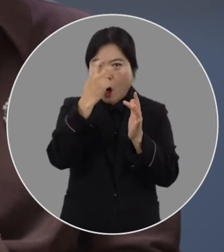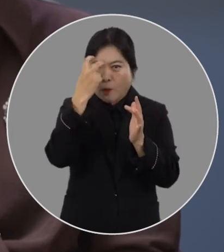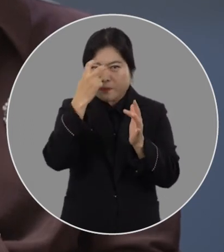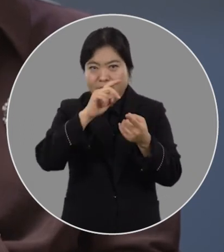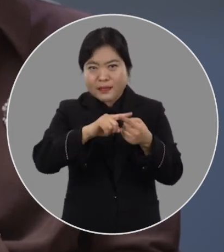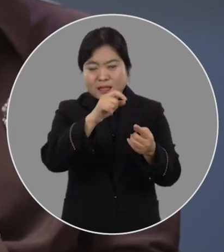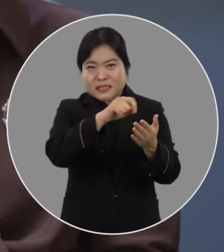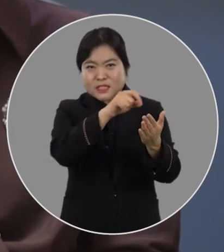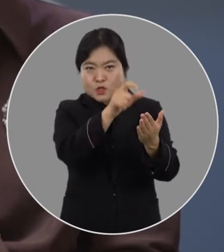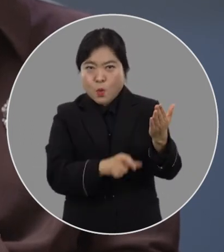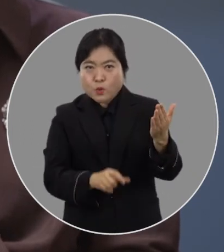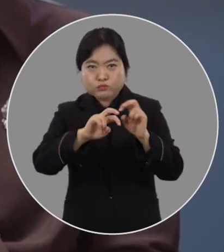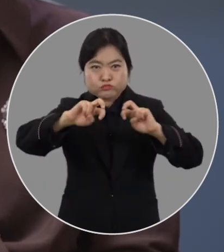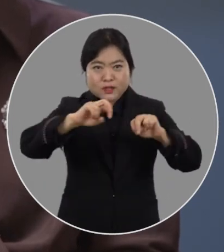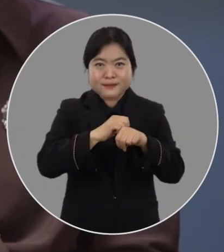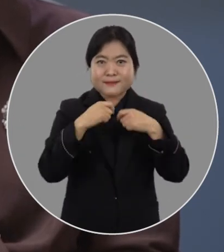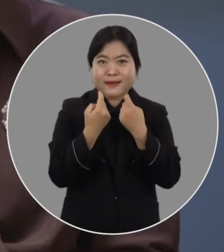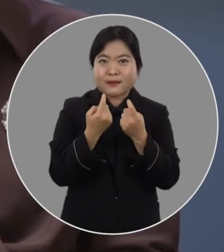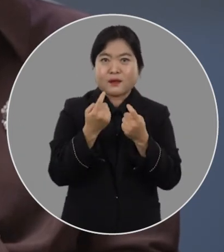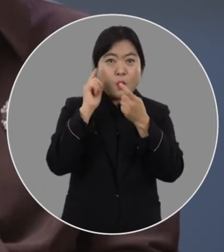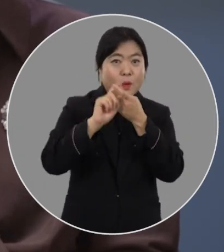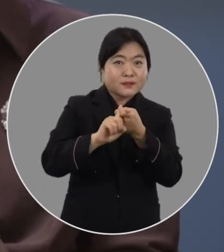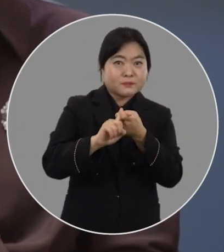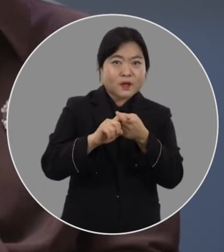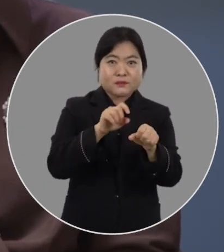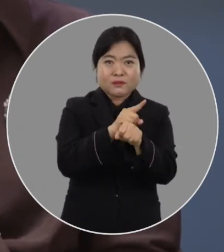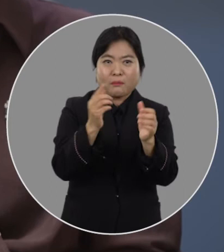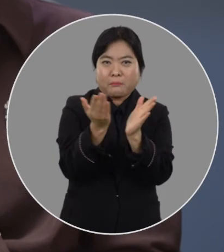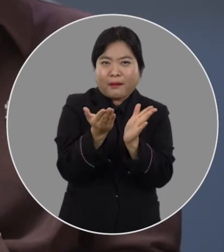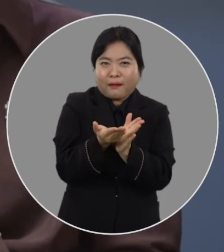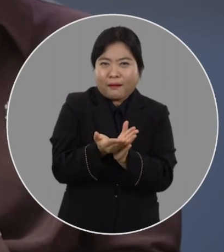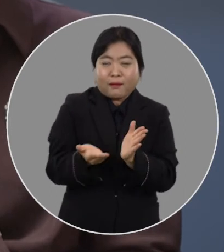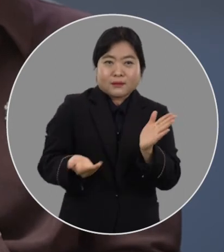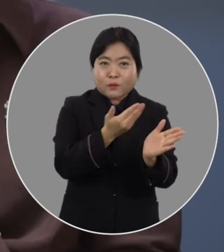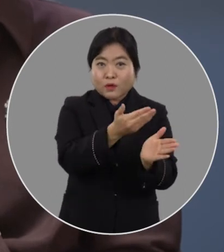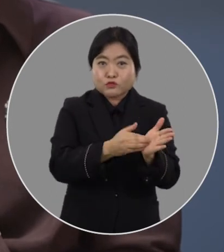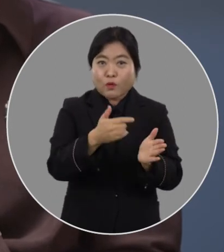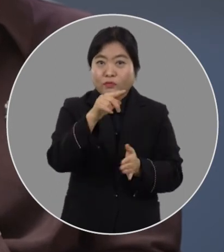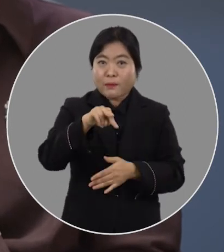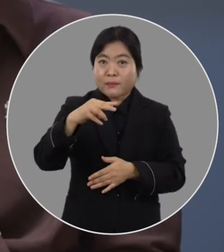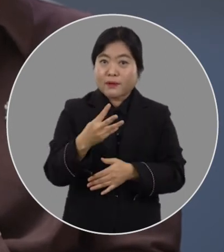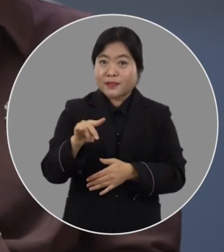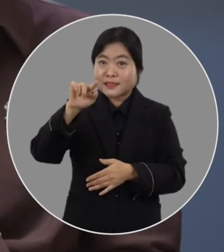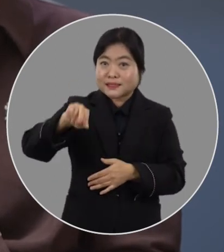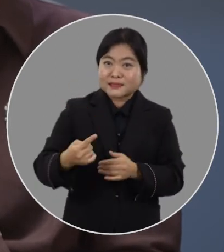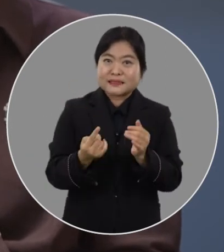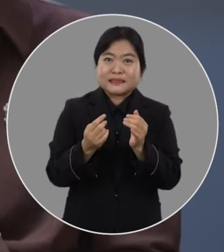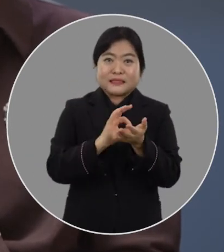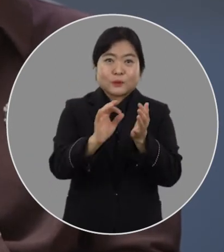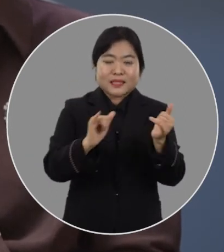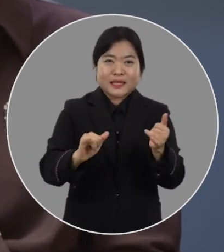분석해서 개인의 관심과 성향에 맞는 정보를 선별적으로 제공하고 넷플릭스는 이용자의 이전 시청